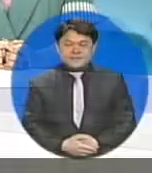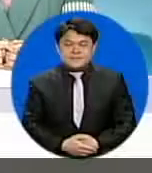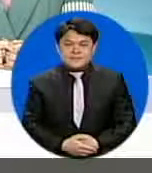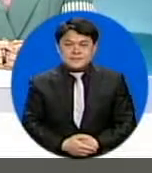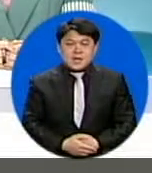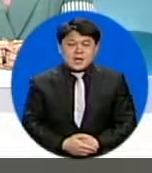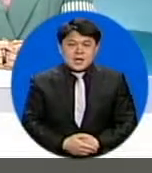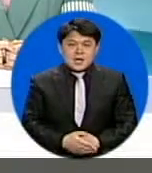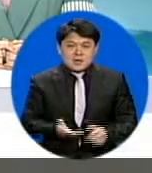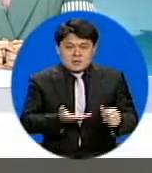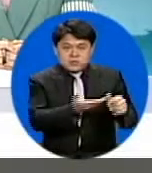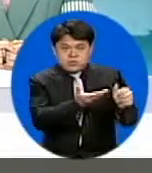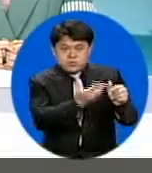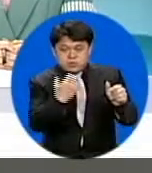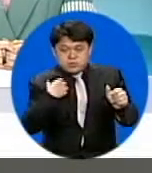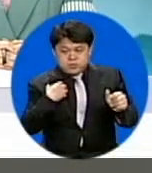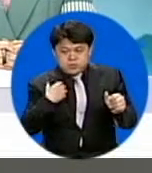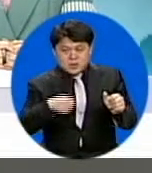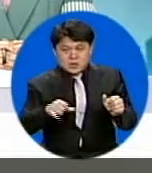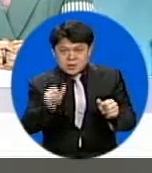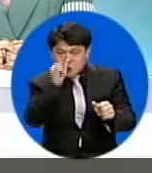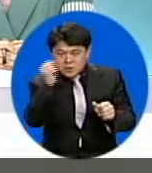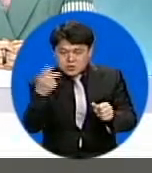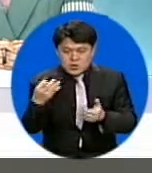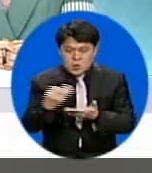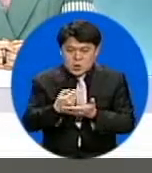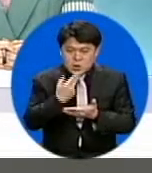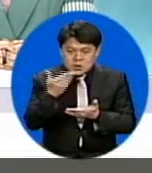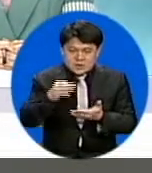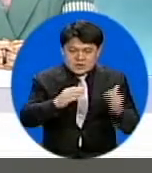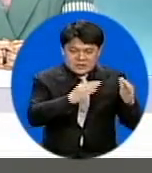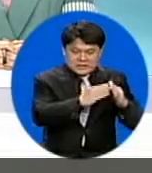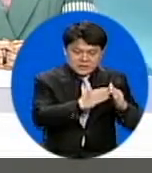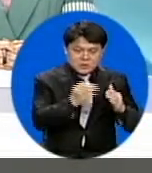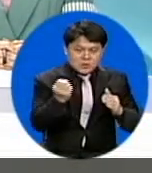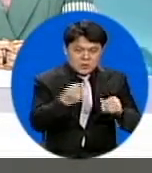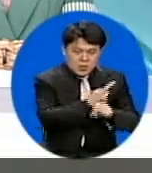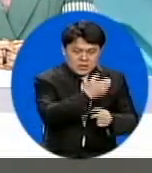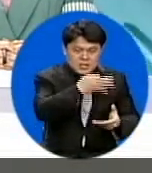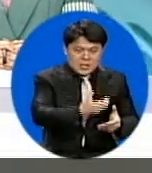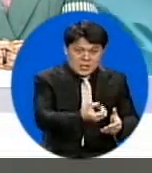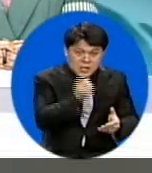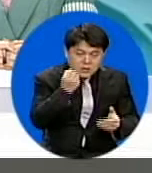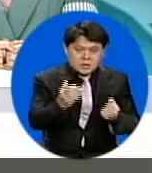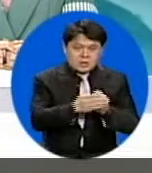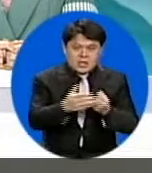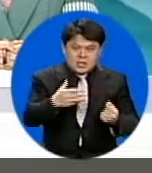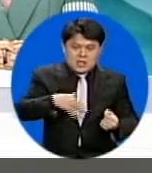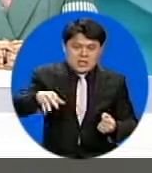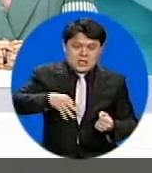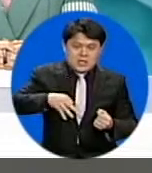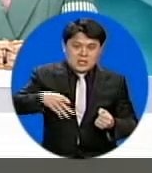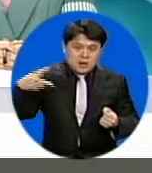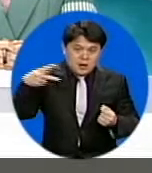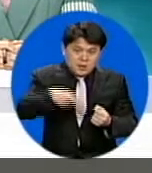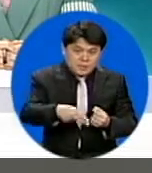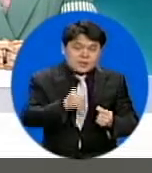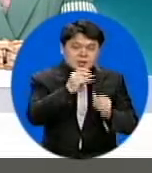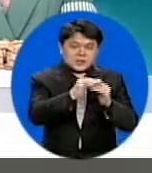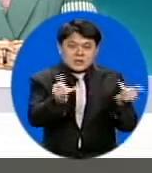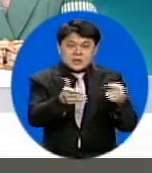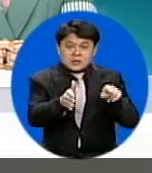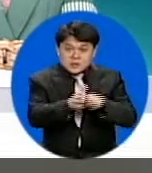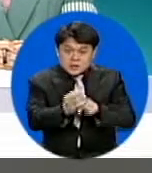부양 의무자가 있다거나 소득은 없지만 재산이 있다는 이유 등으로 기초수급자로 선정되지 못하는 저소득층을 위해